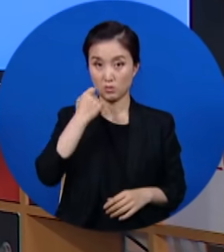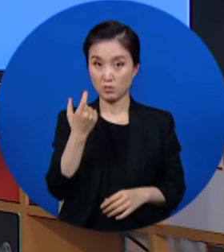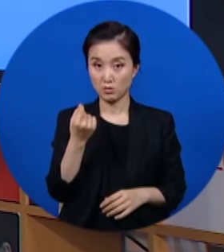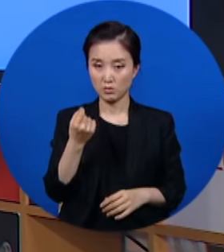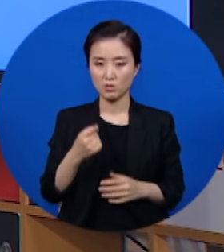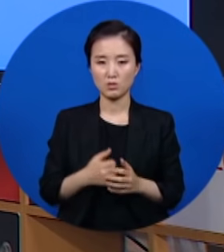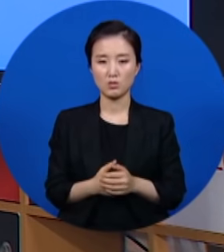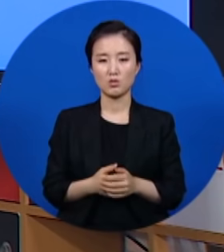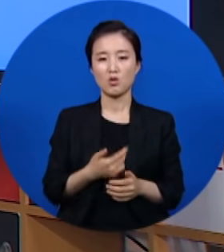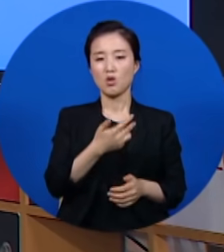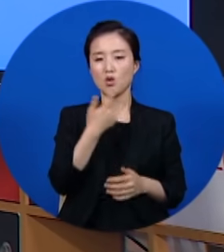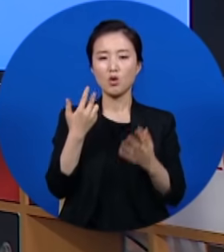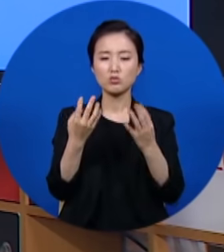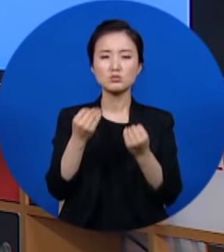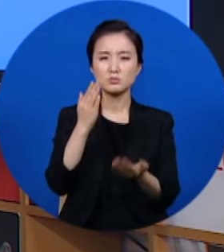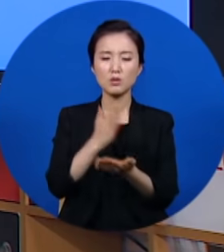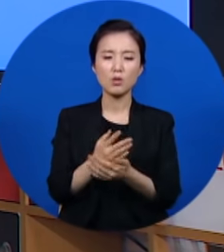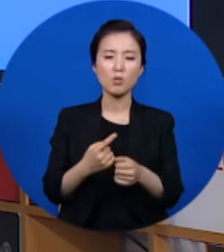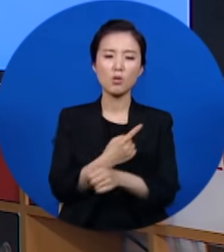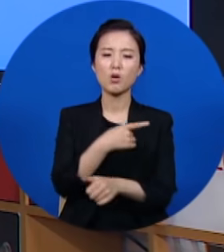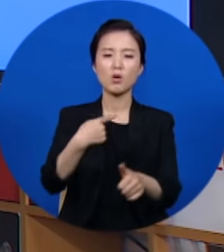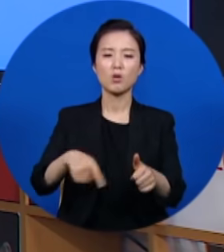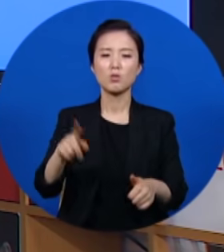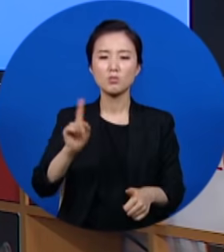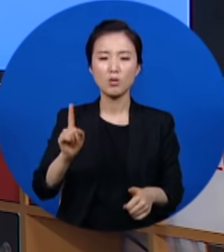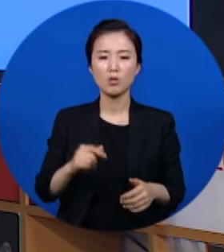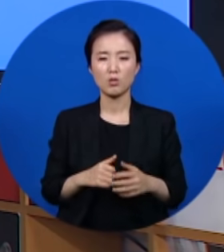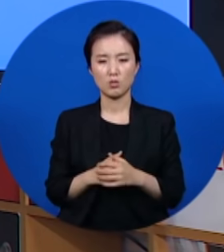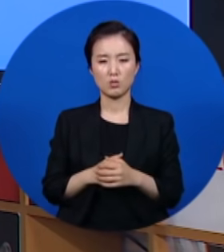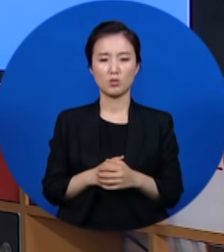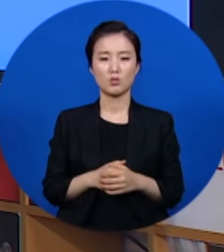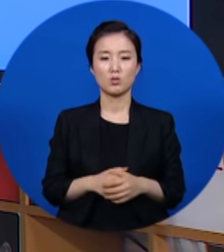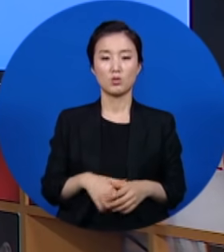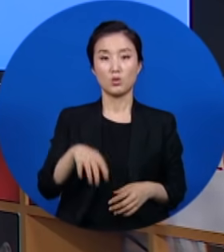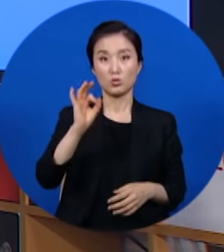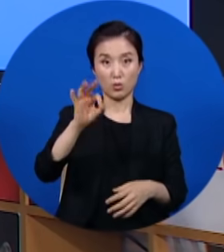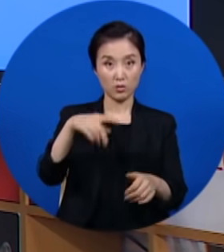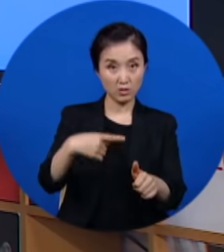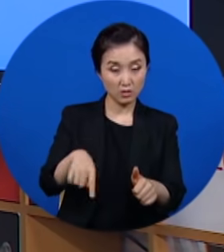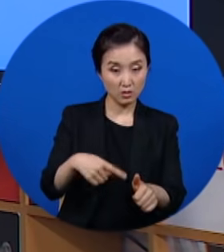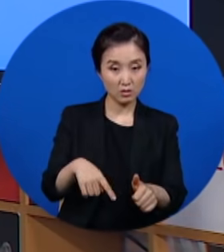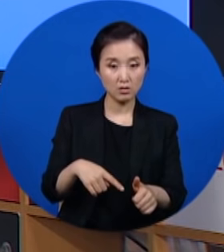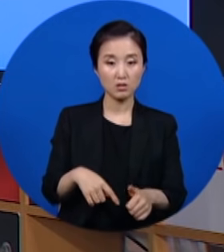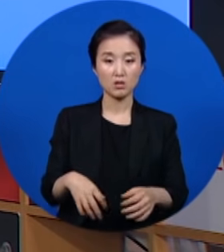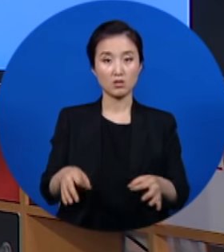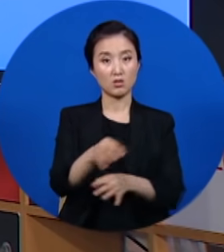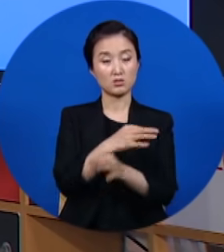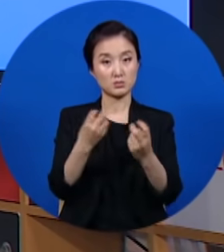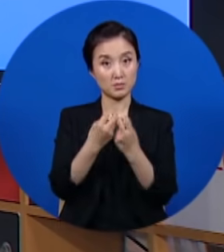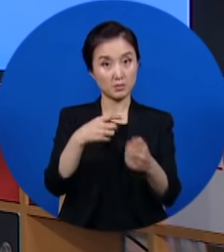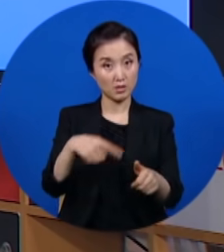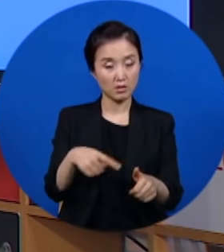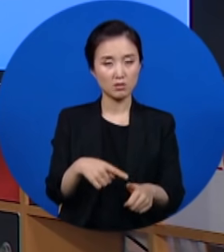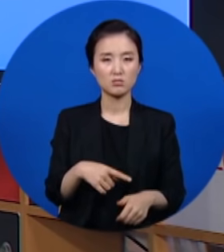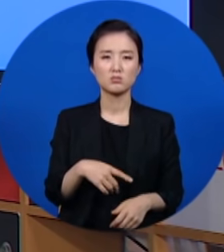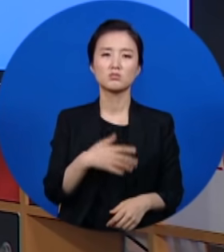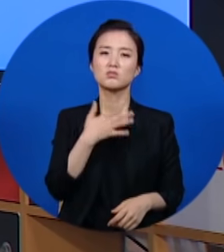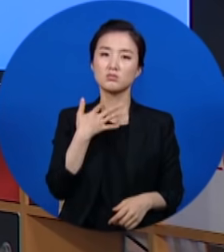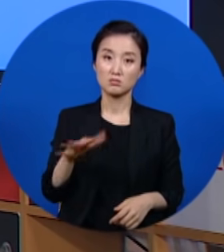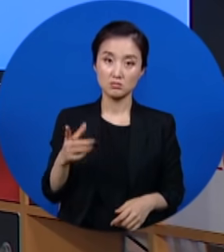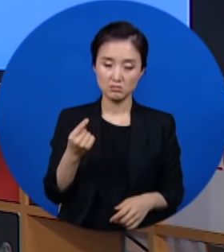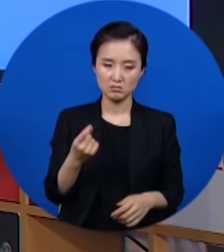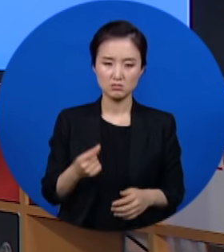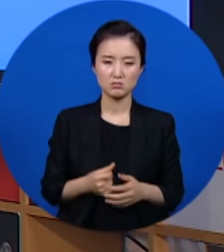영어수학 말고 가르치게 있습니까 돈관리를 가르치는가 경제적 잘 가려 하는가 근데 막말로 영어 수학은 못해도 안보고